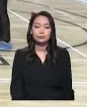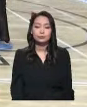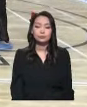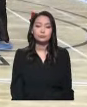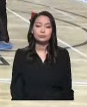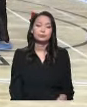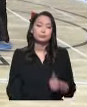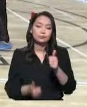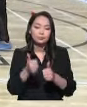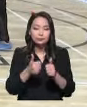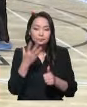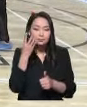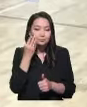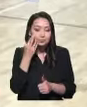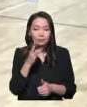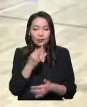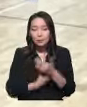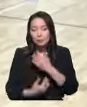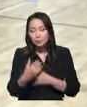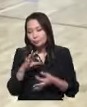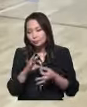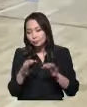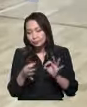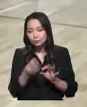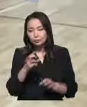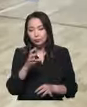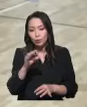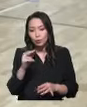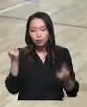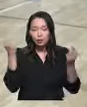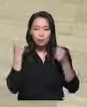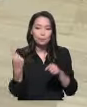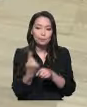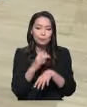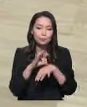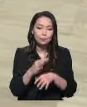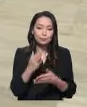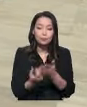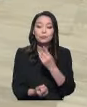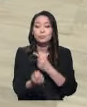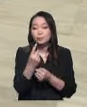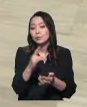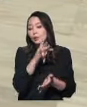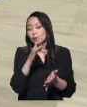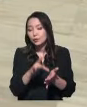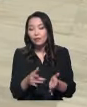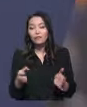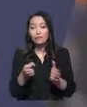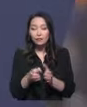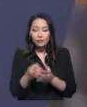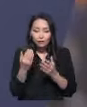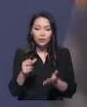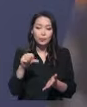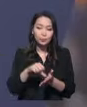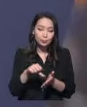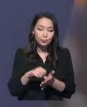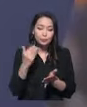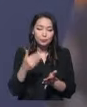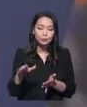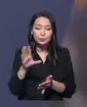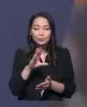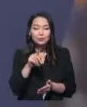Чемпионат Алматы по паралимпийскому виду спорта «Боча» проводится впервые с момента появления городской федерации. Участие в нем приняли